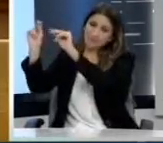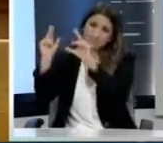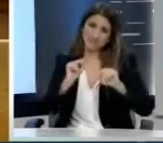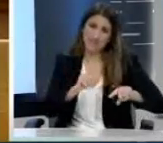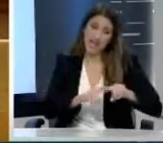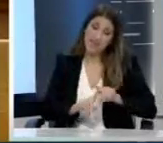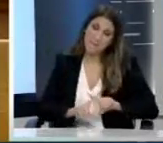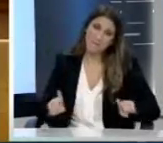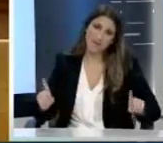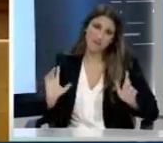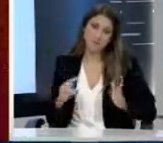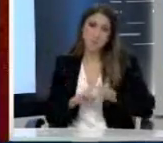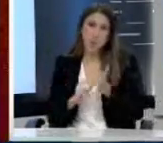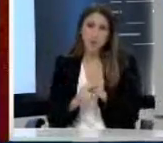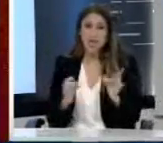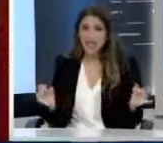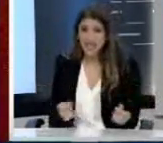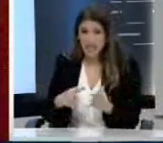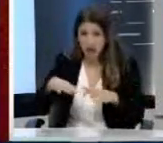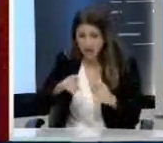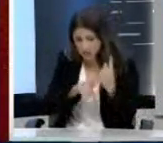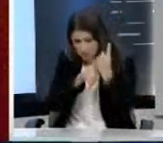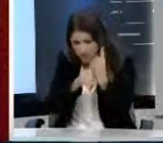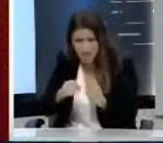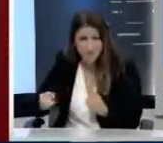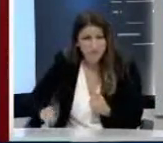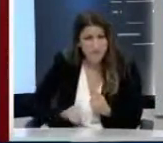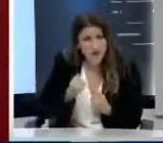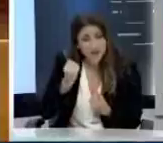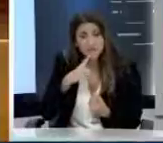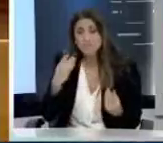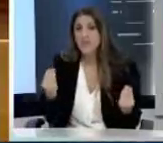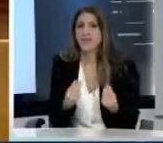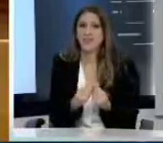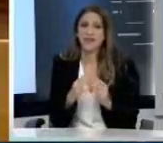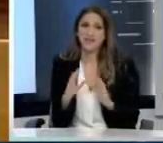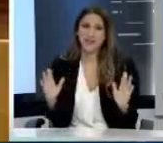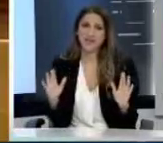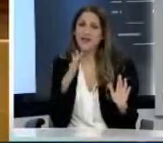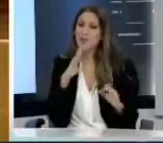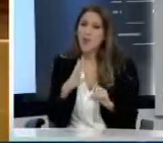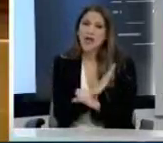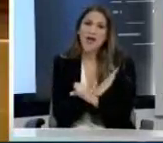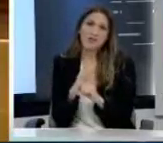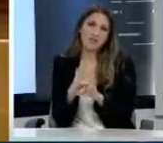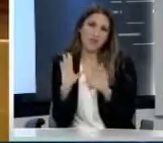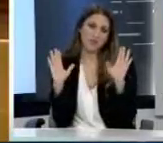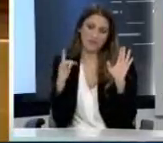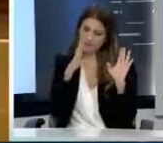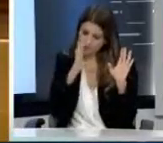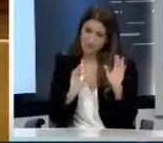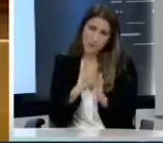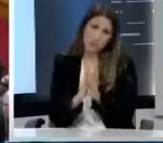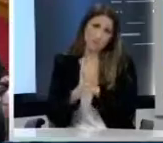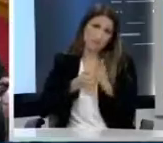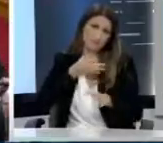Ελλάδα. Όταν αρχίσει ο εθνικισμός, στην καλύτερη περίπτωση είναι καταστροφή, στην καλύτερη